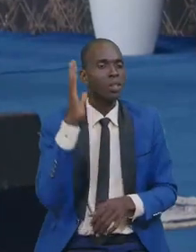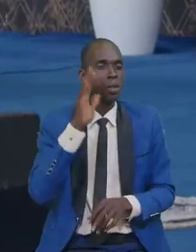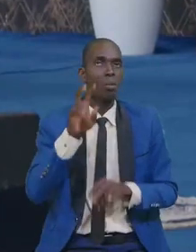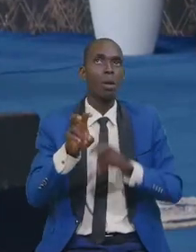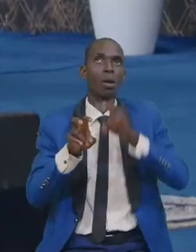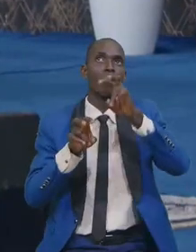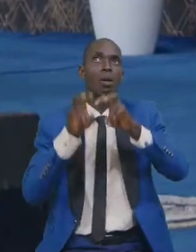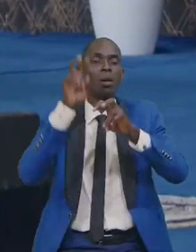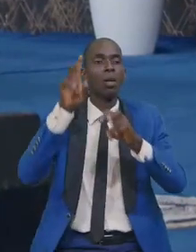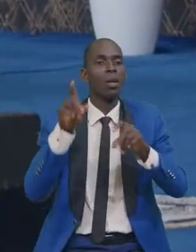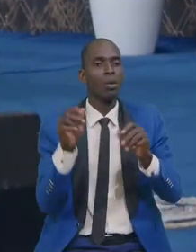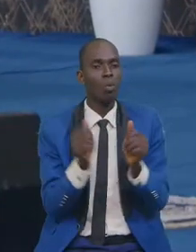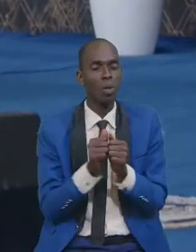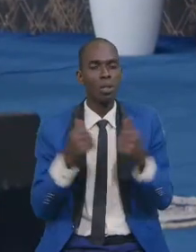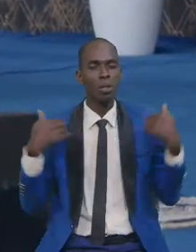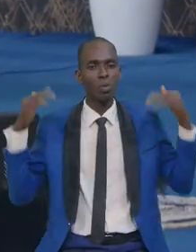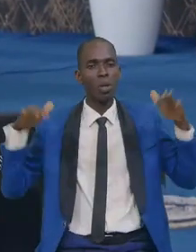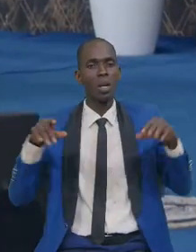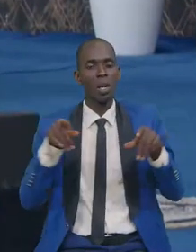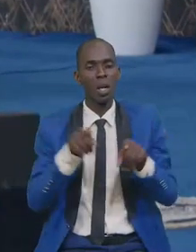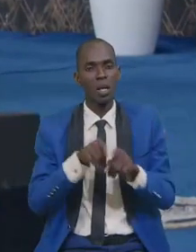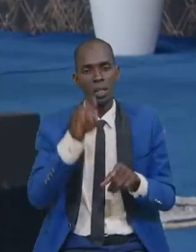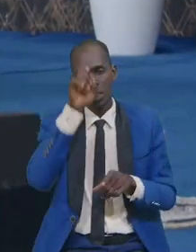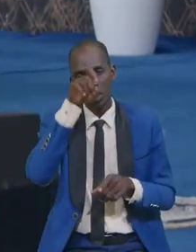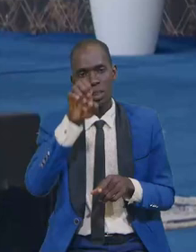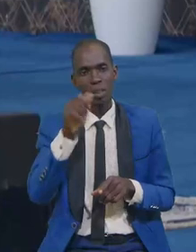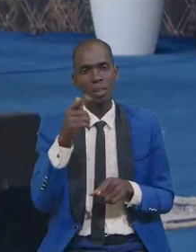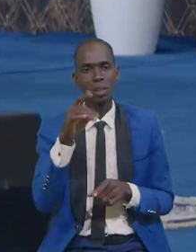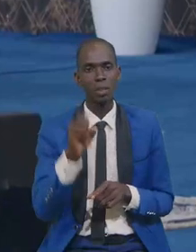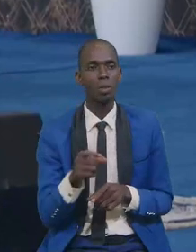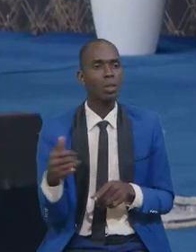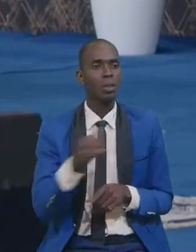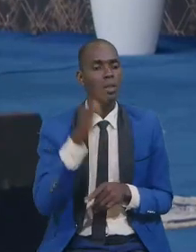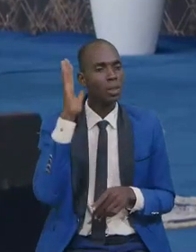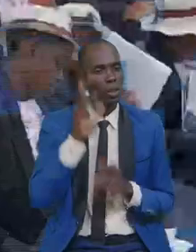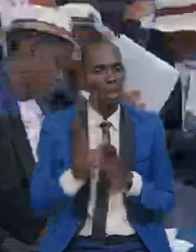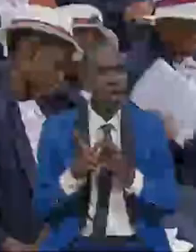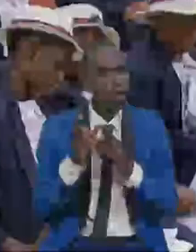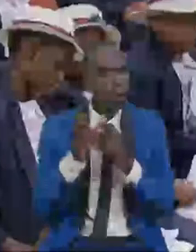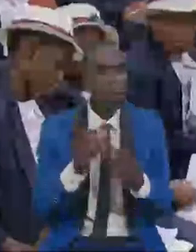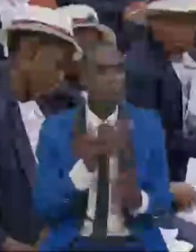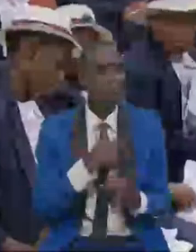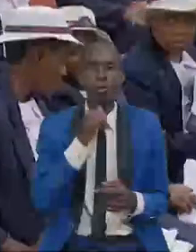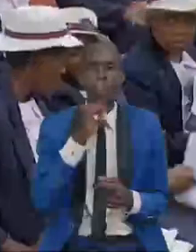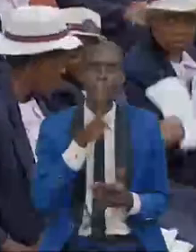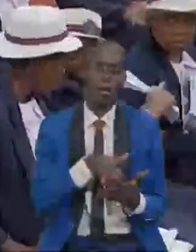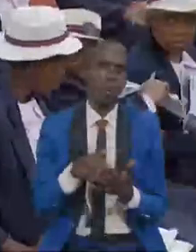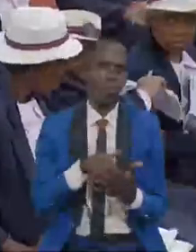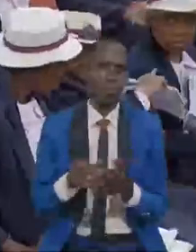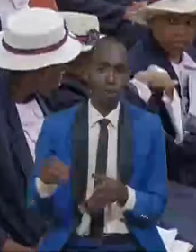Ils prennent le vol comme les aigles, ils courent et ne se lassent point. Ça parle de